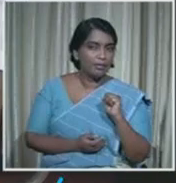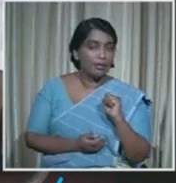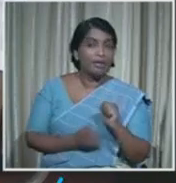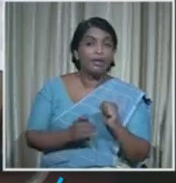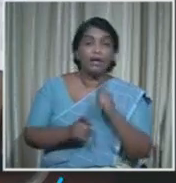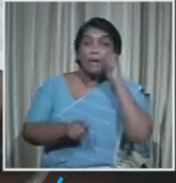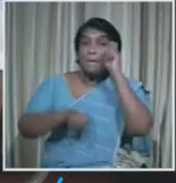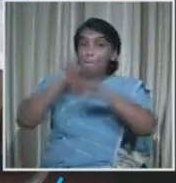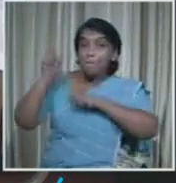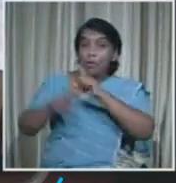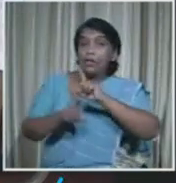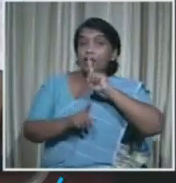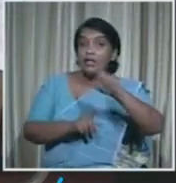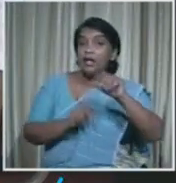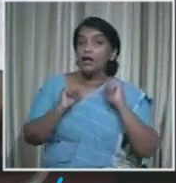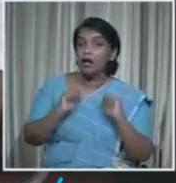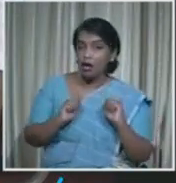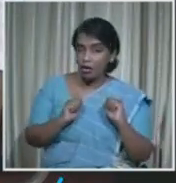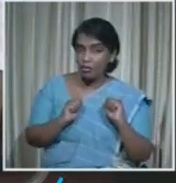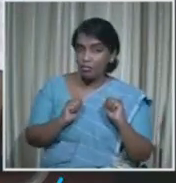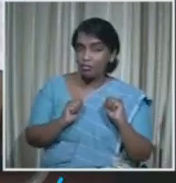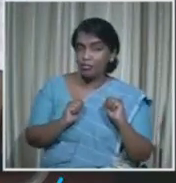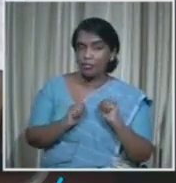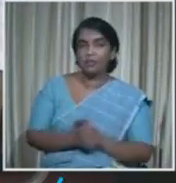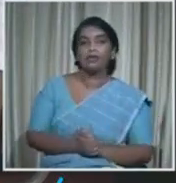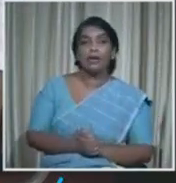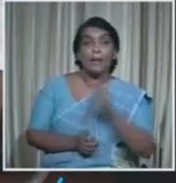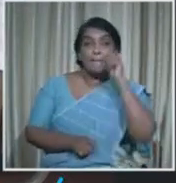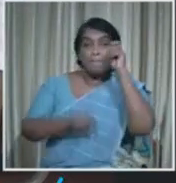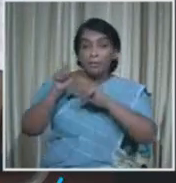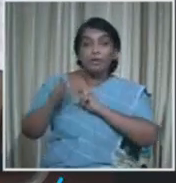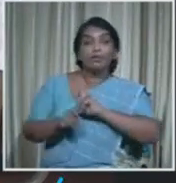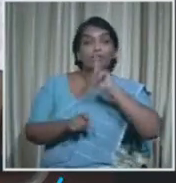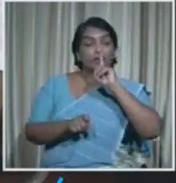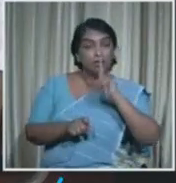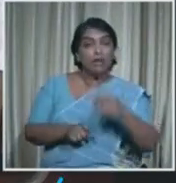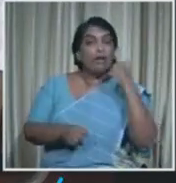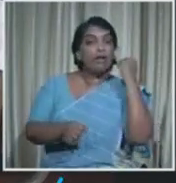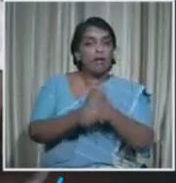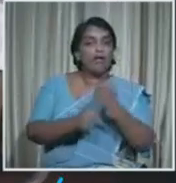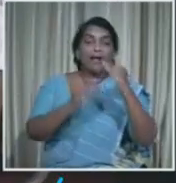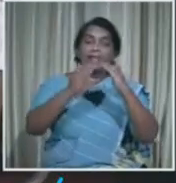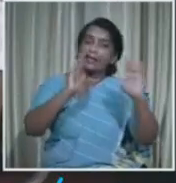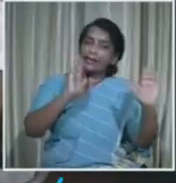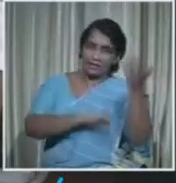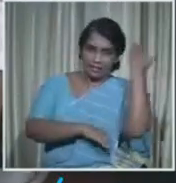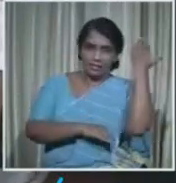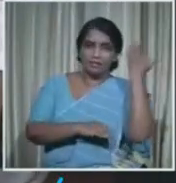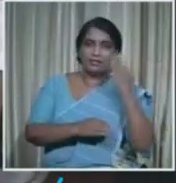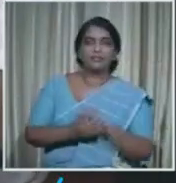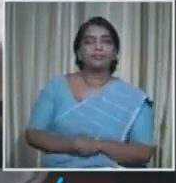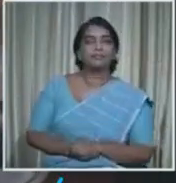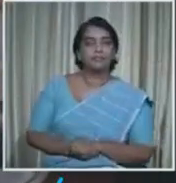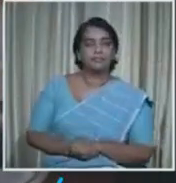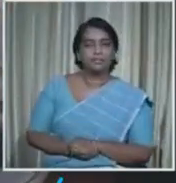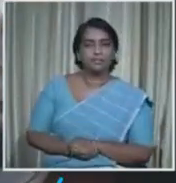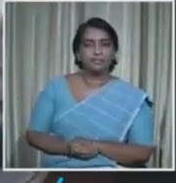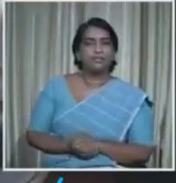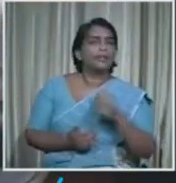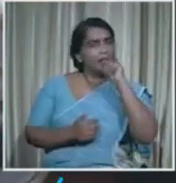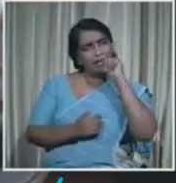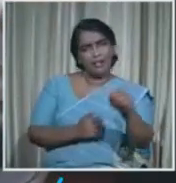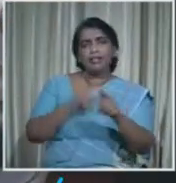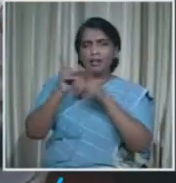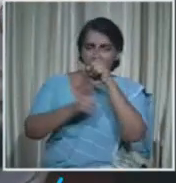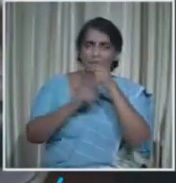ජනතාව කියන්නේ මොකක්ද ජනතාව කියන්නේ මේ ආණ්ඩුවට ගෙදර යන්න කියලා ඇත්ත කතාව